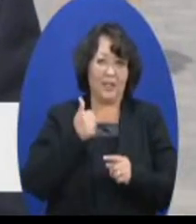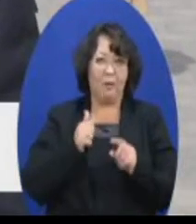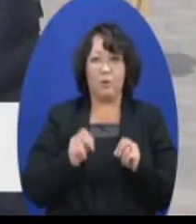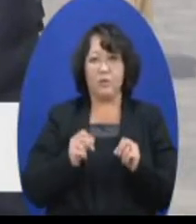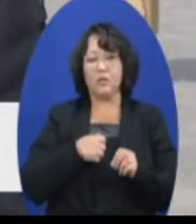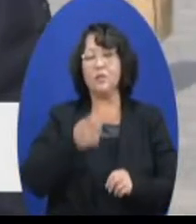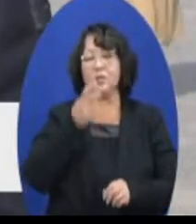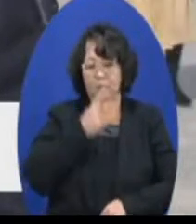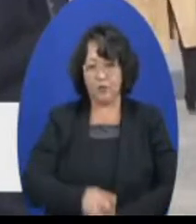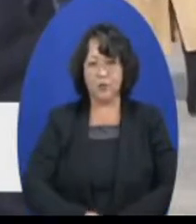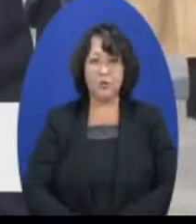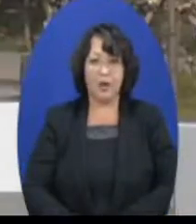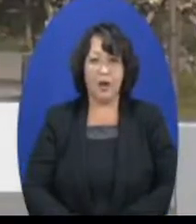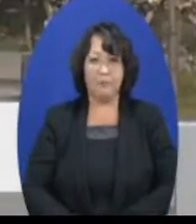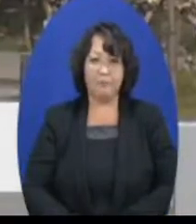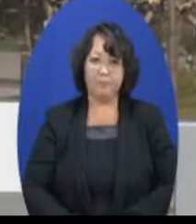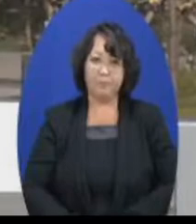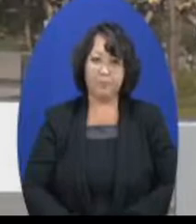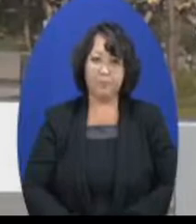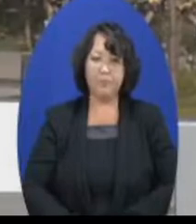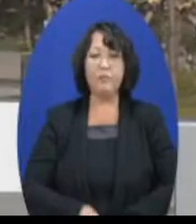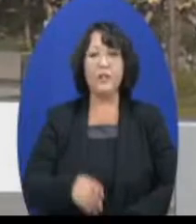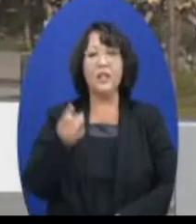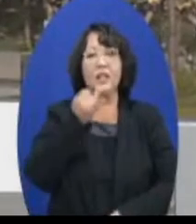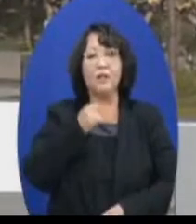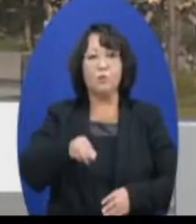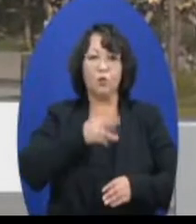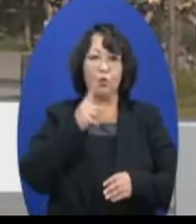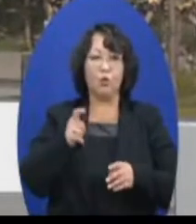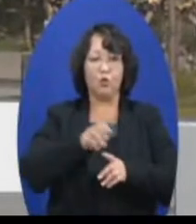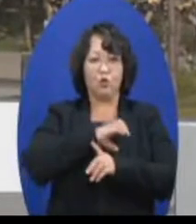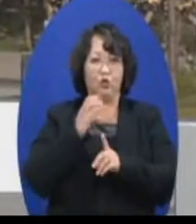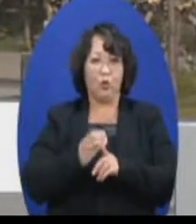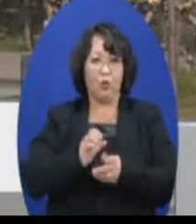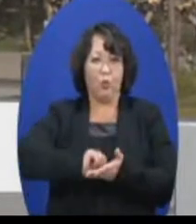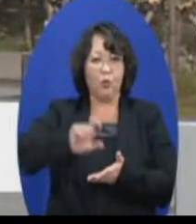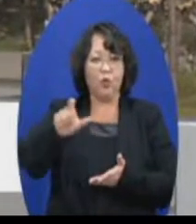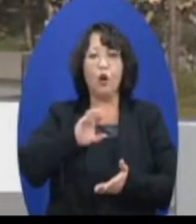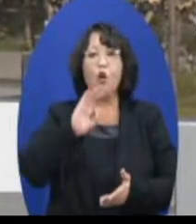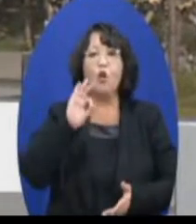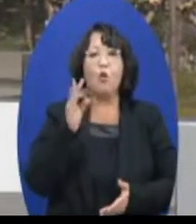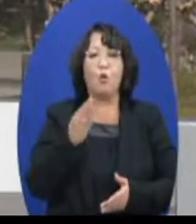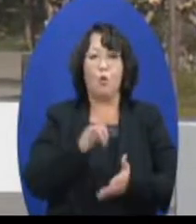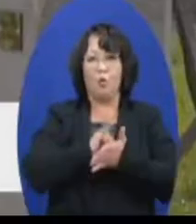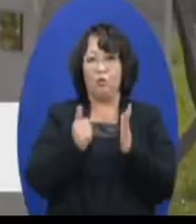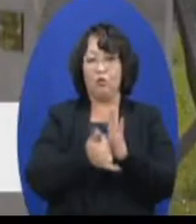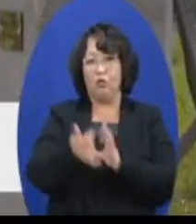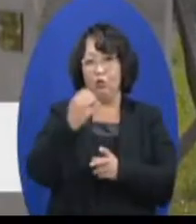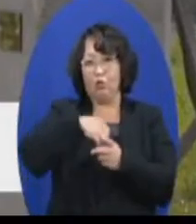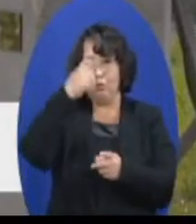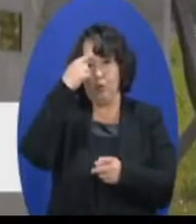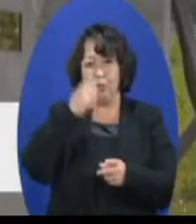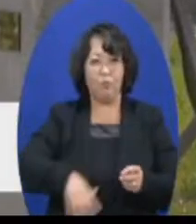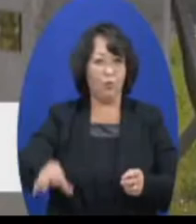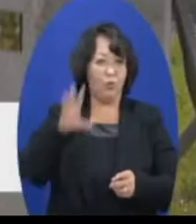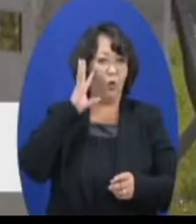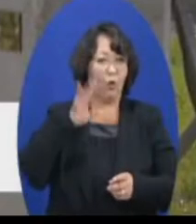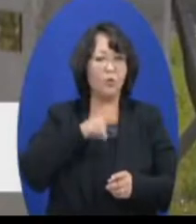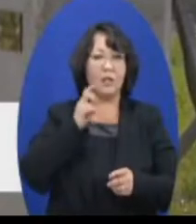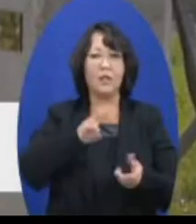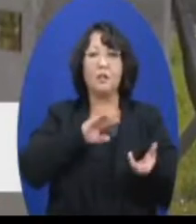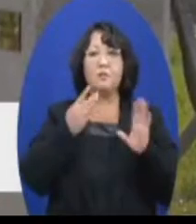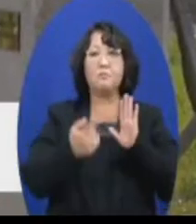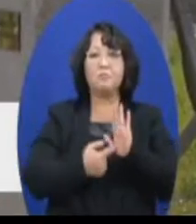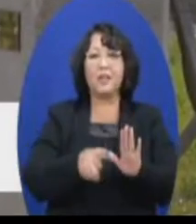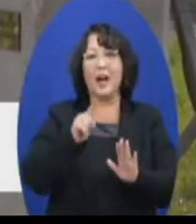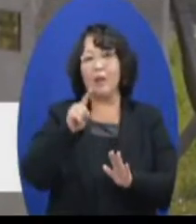юу болсоо гэж ингэж ярих хэрэгтэй. Яг ийм түүх соёлын үн төвийн утга агуулгыг шингээсэн Монгол төмний оюун санааг бэлэгдэл болсон